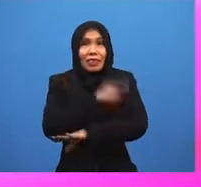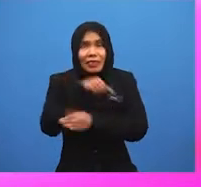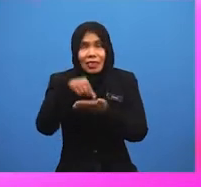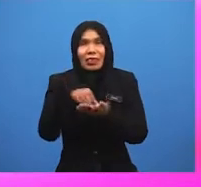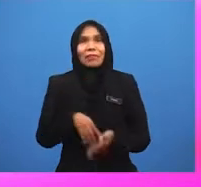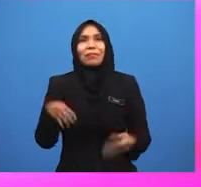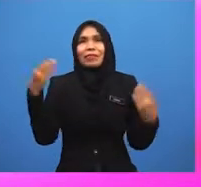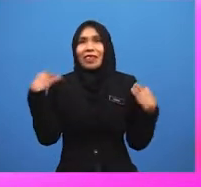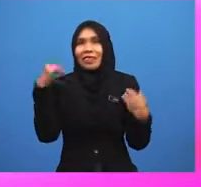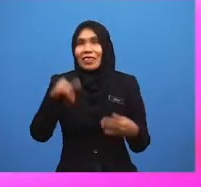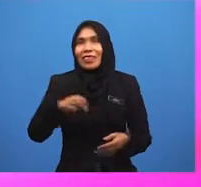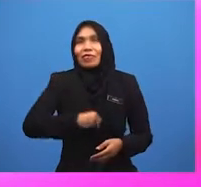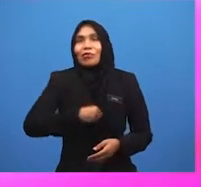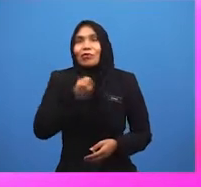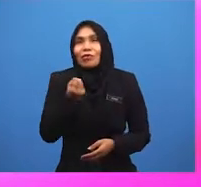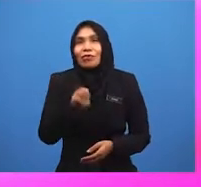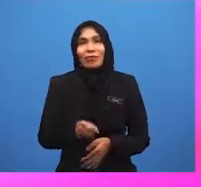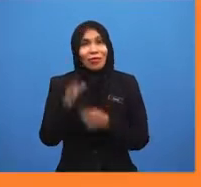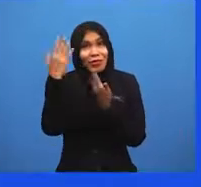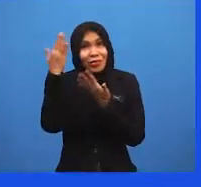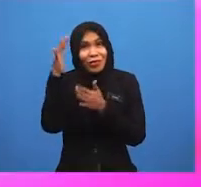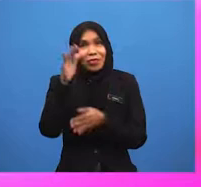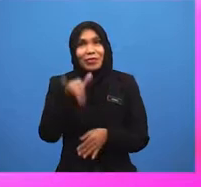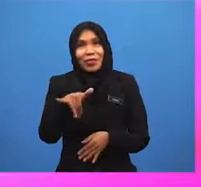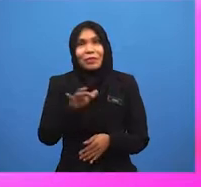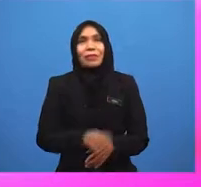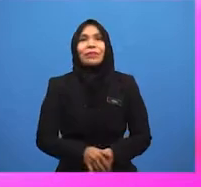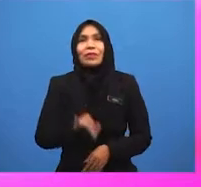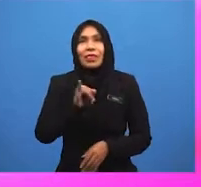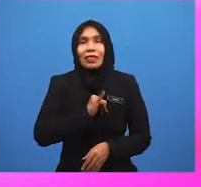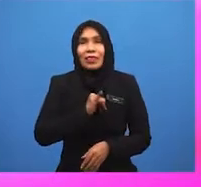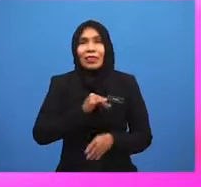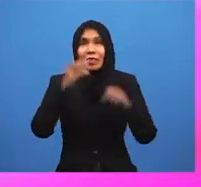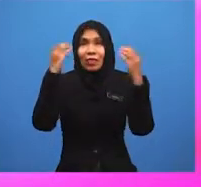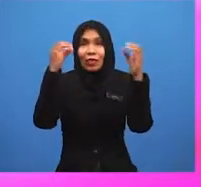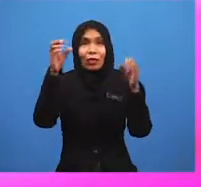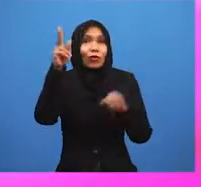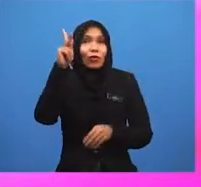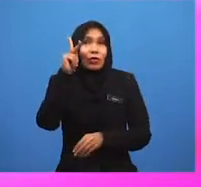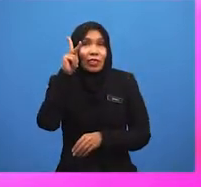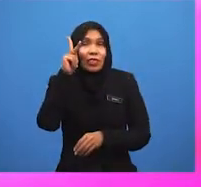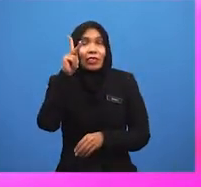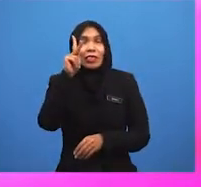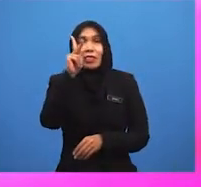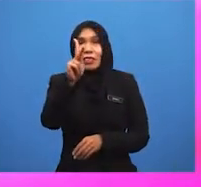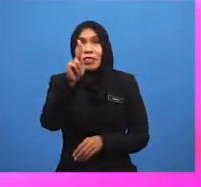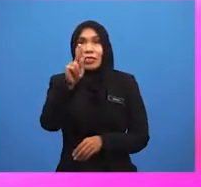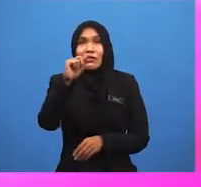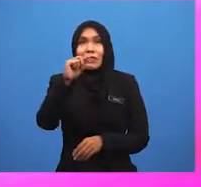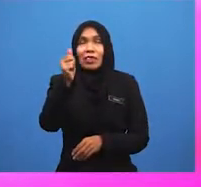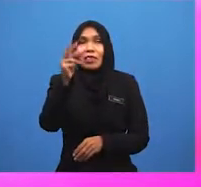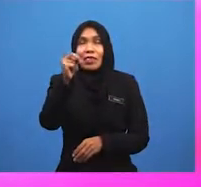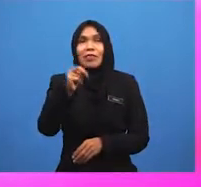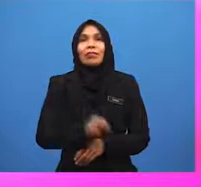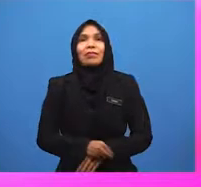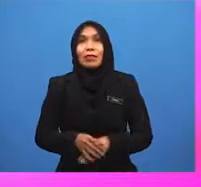yang menyeronokkan. Tunggu ya. Saya Cikgu Kugan Ravindran. Cikgu mengajar di